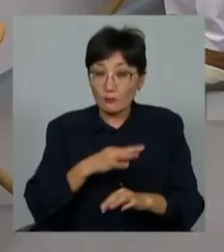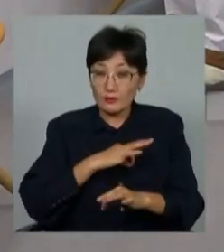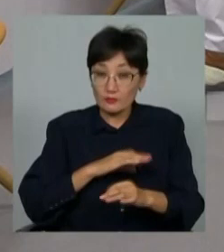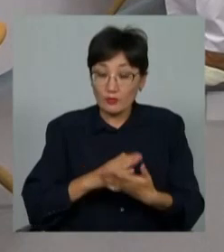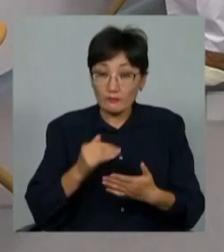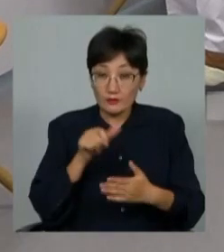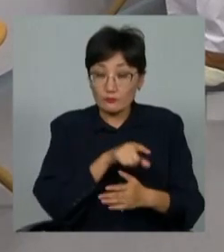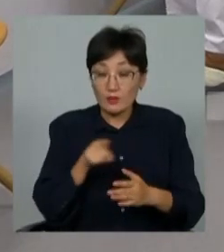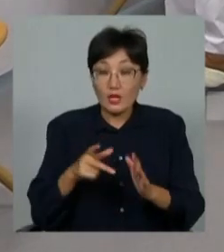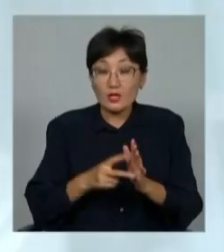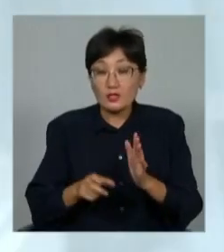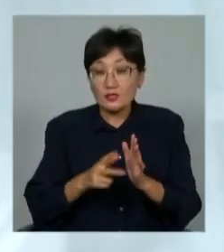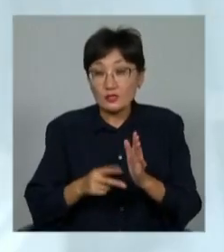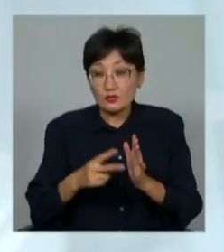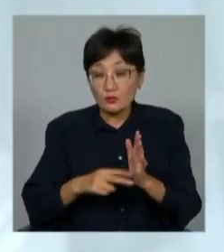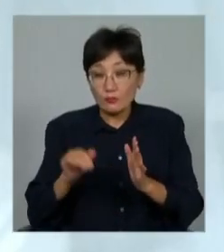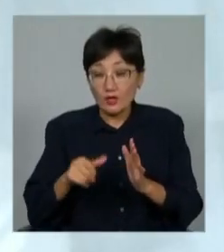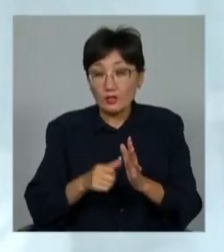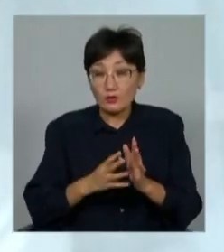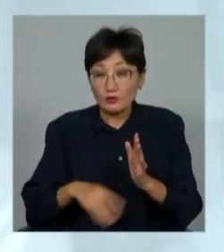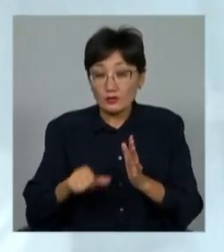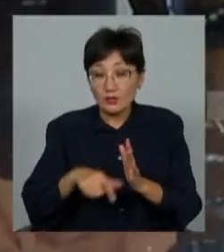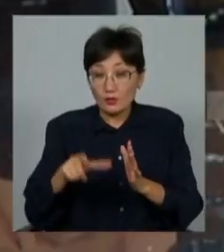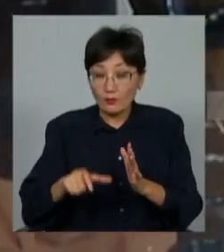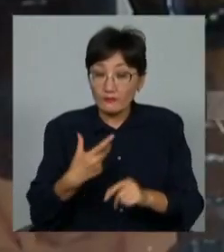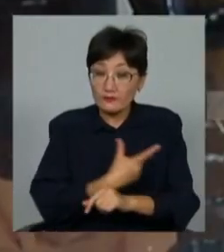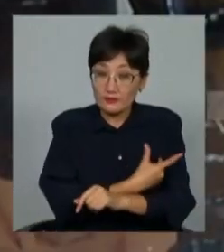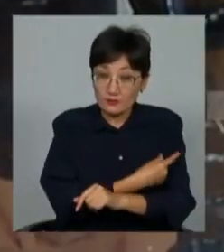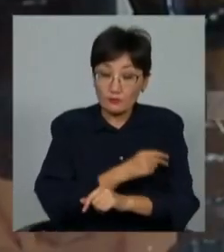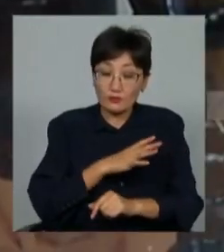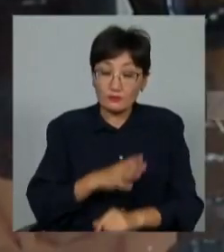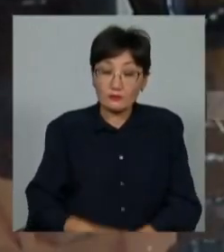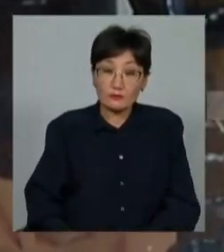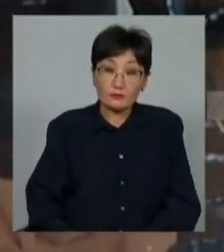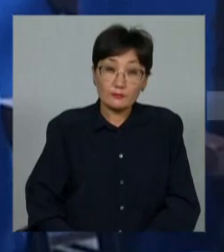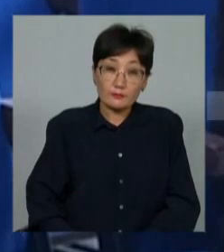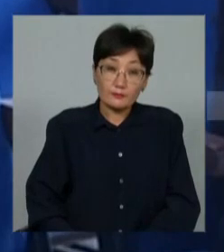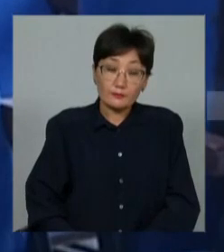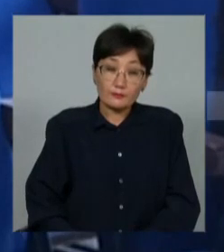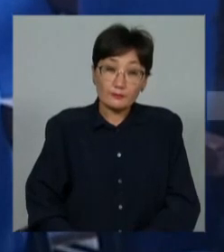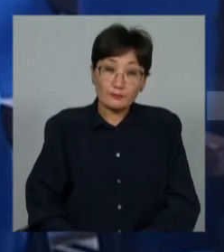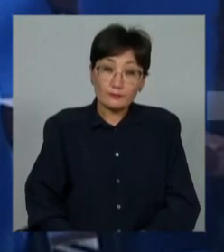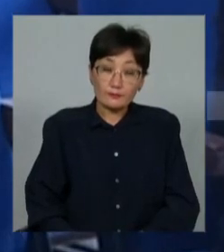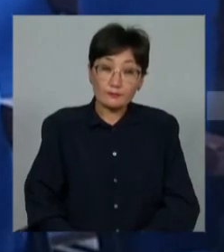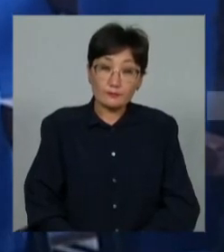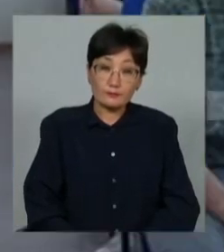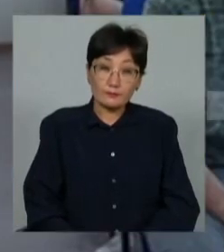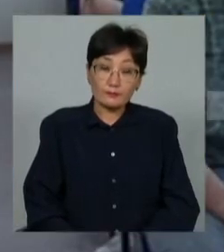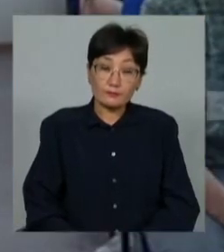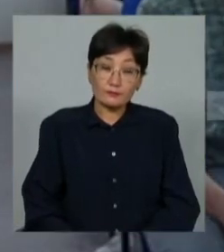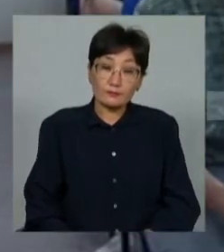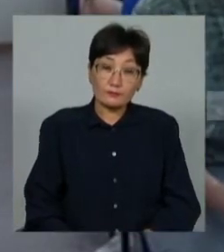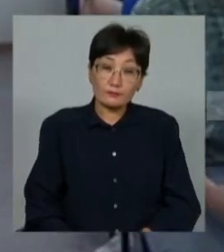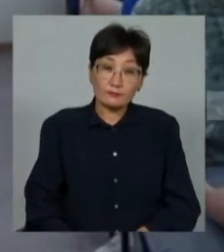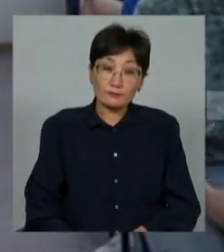Ақпан айынан бері 887096 қала тұрғыны вакцинаның бірінші компонентін алды. Оразай Нұртай, Арсен Сандыбаев, Алматы